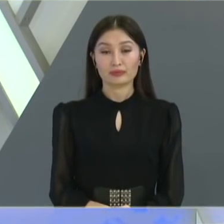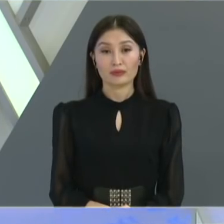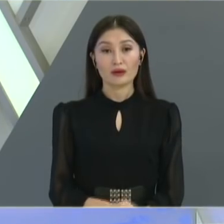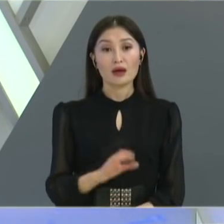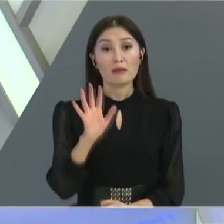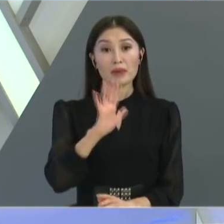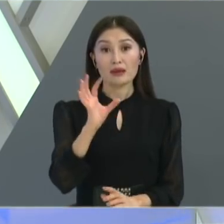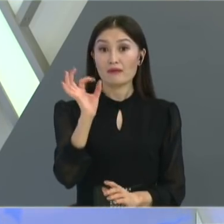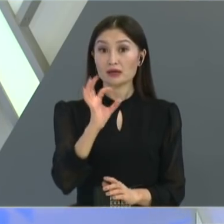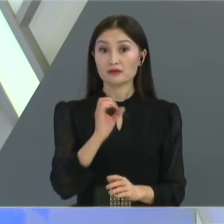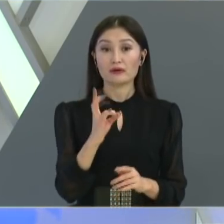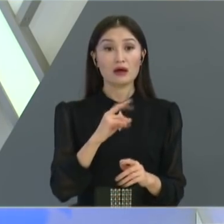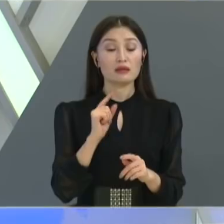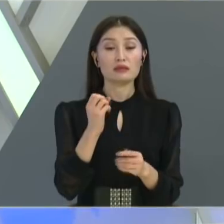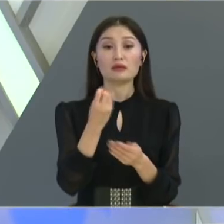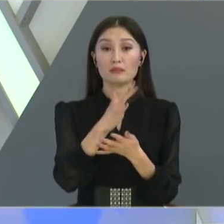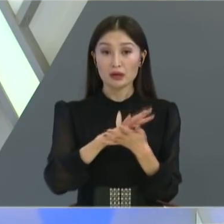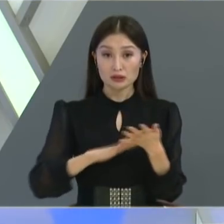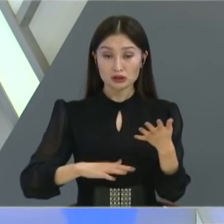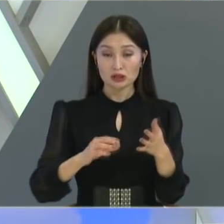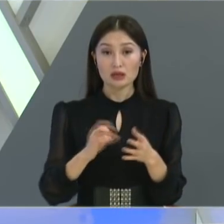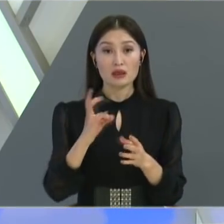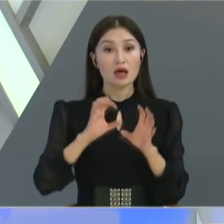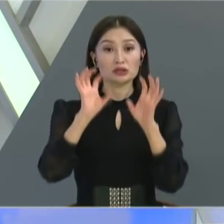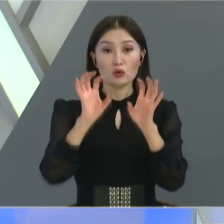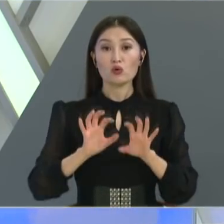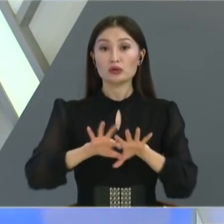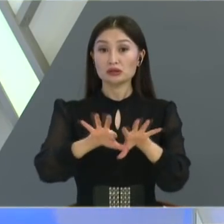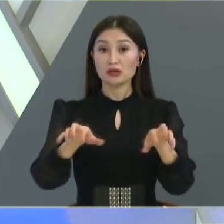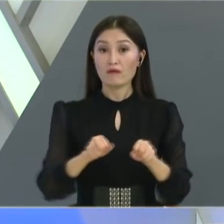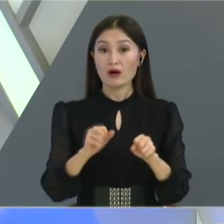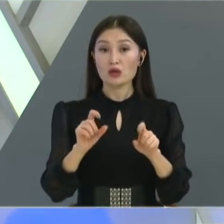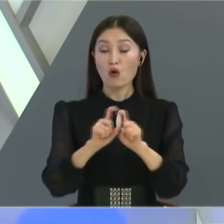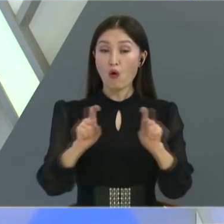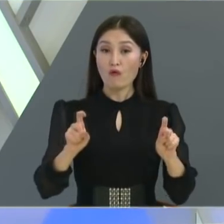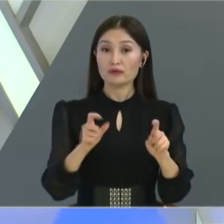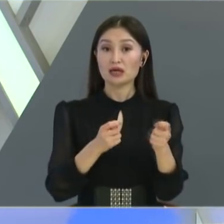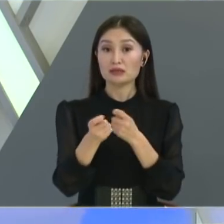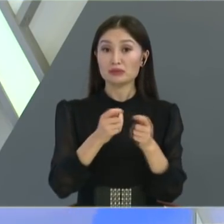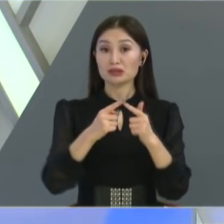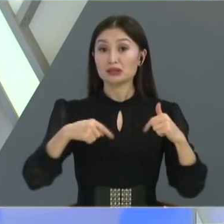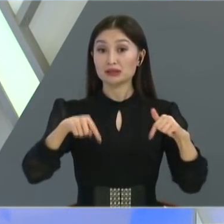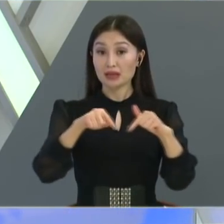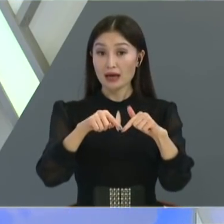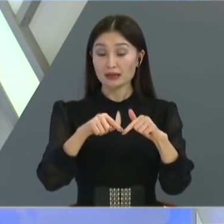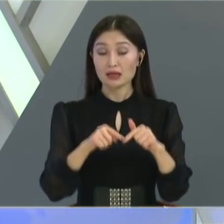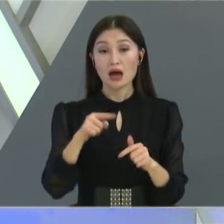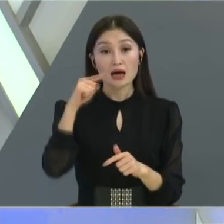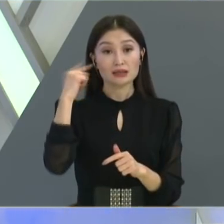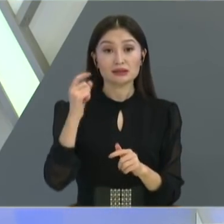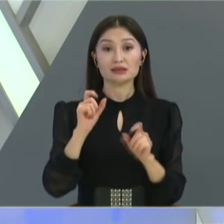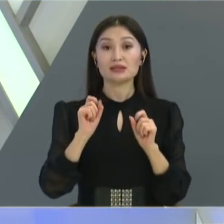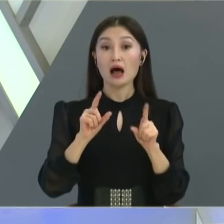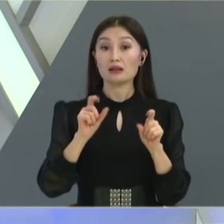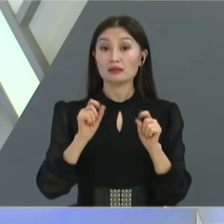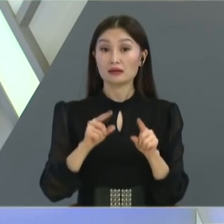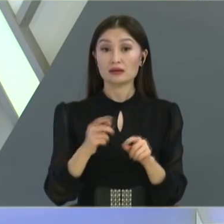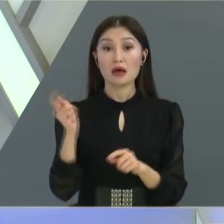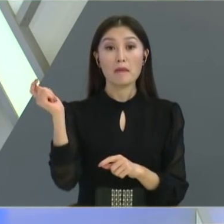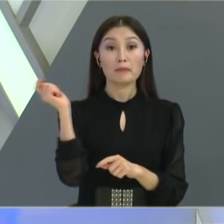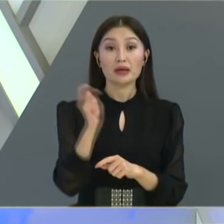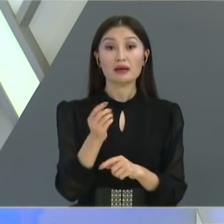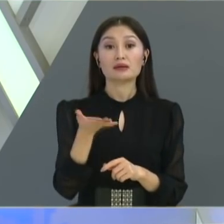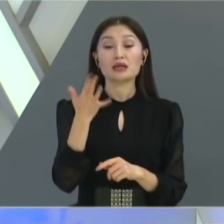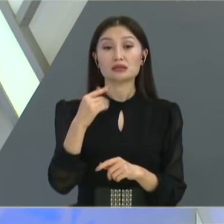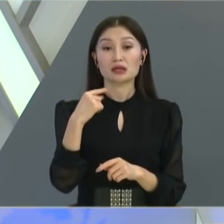С 5 октября не прекращаются незаконные захваты офисных и административных зданий. Тем временем в Кыргыз-Алтыни приехали